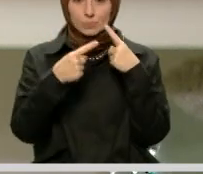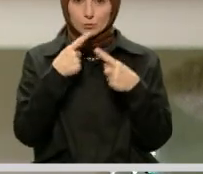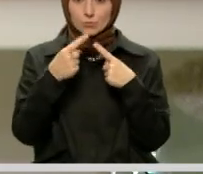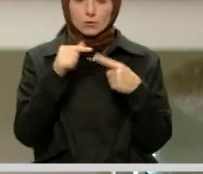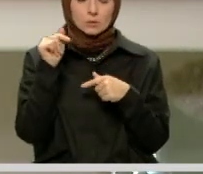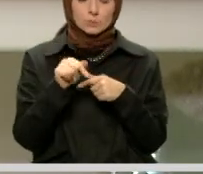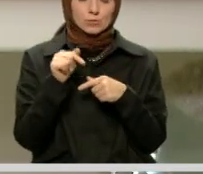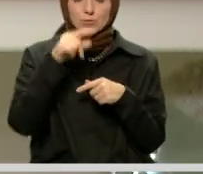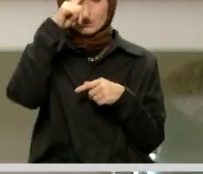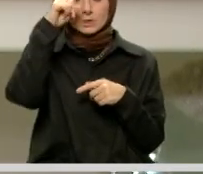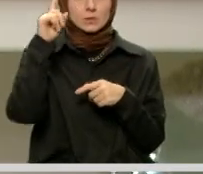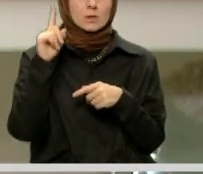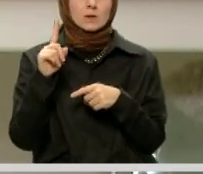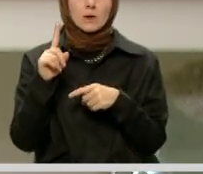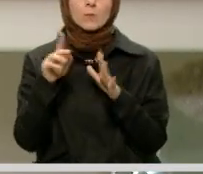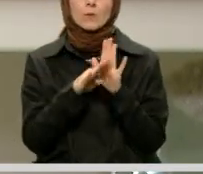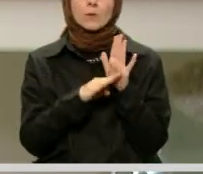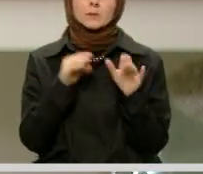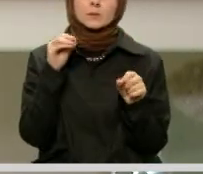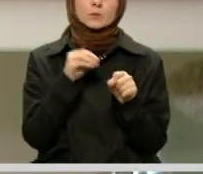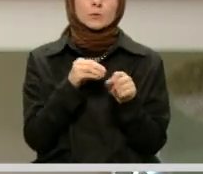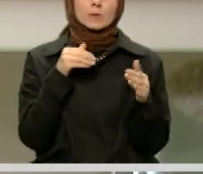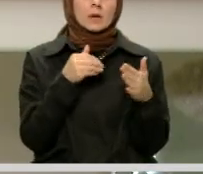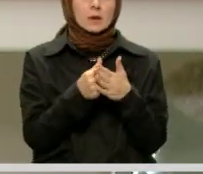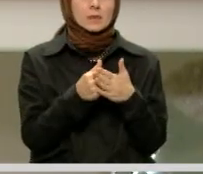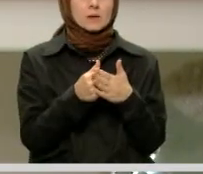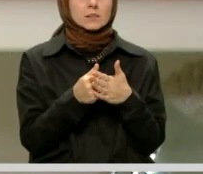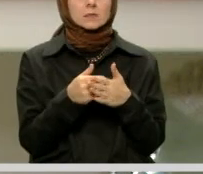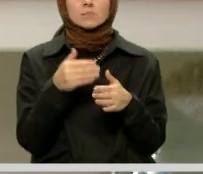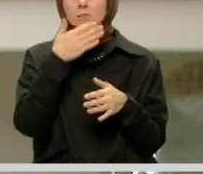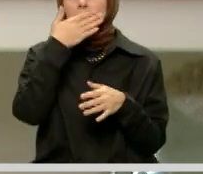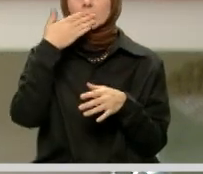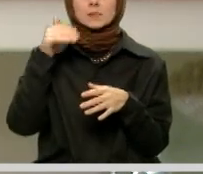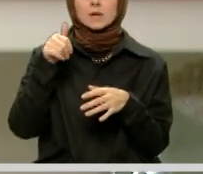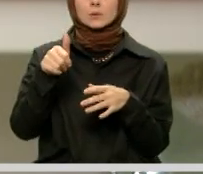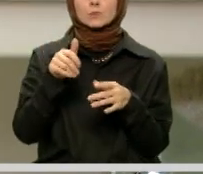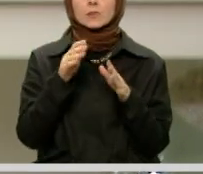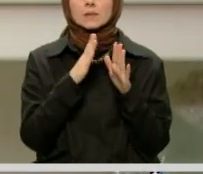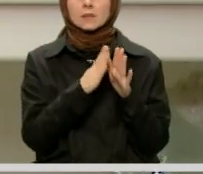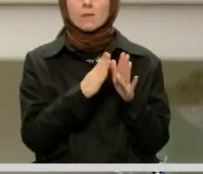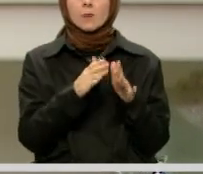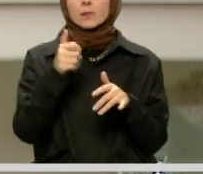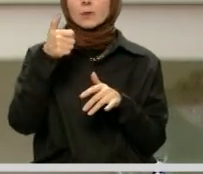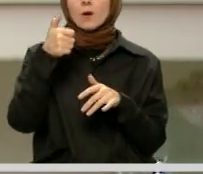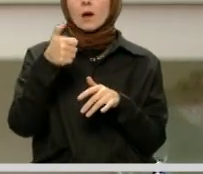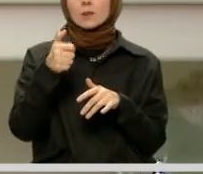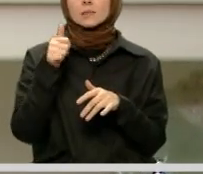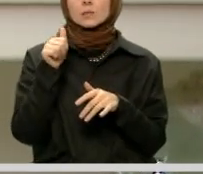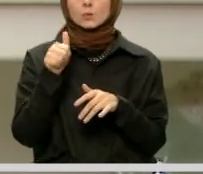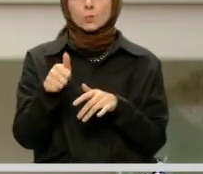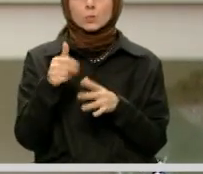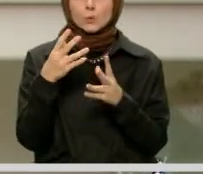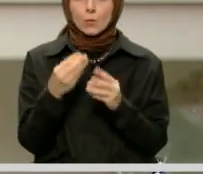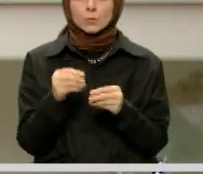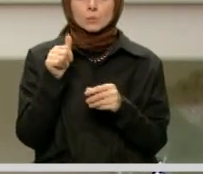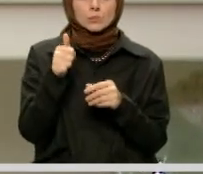oluşunu konuşacağız bugün inşallah yayınımızın sonuna kadar. Malum Ramazan günleri ilerliyor, 6. güne ulaştık. Günler böyle çok hızlı